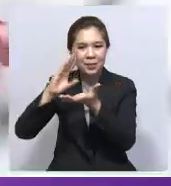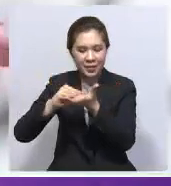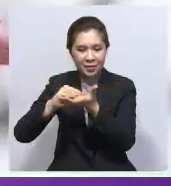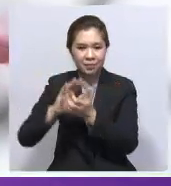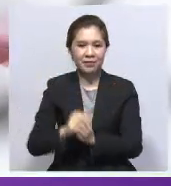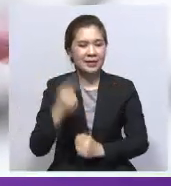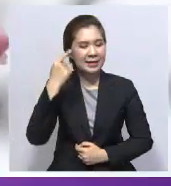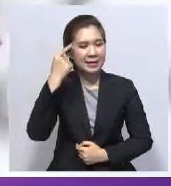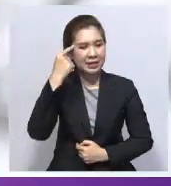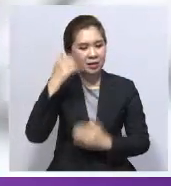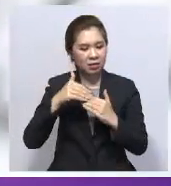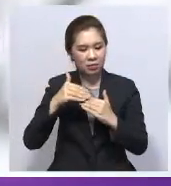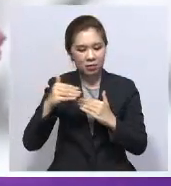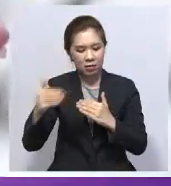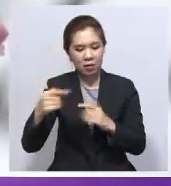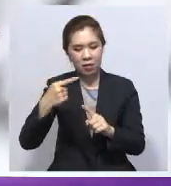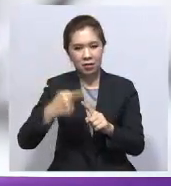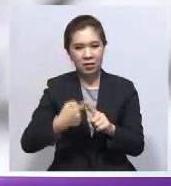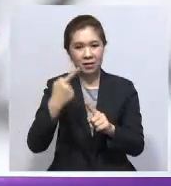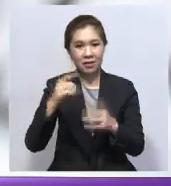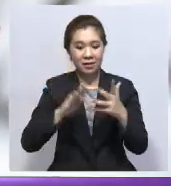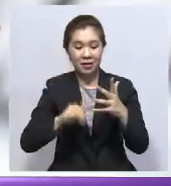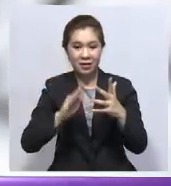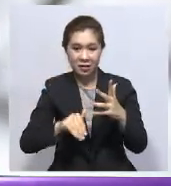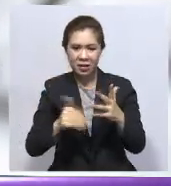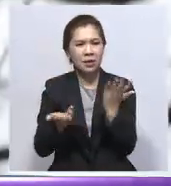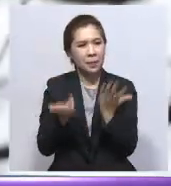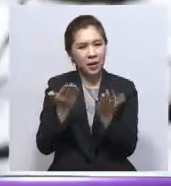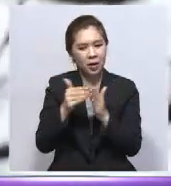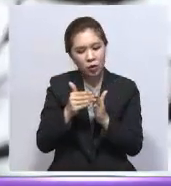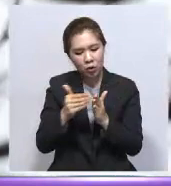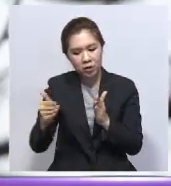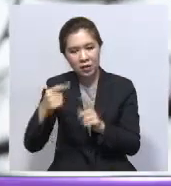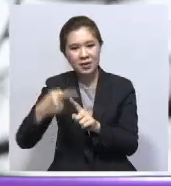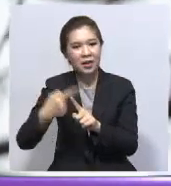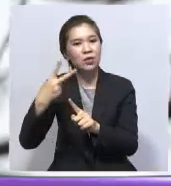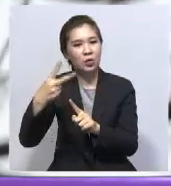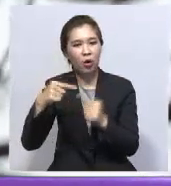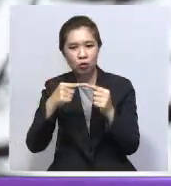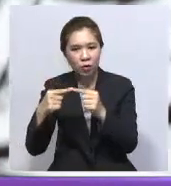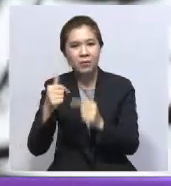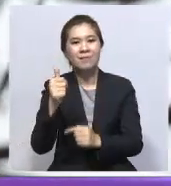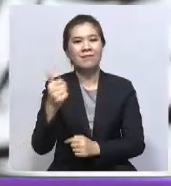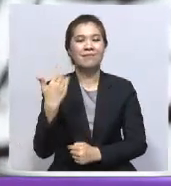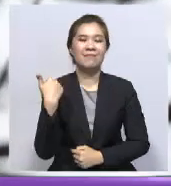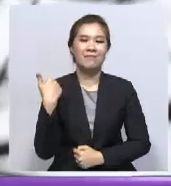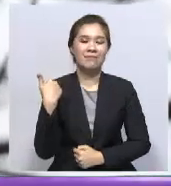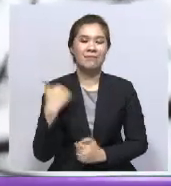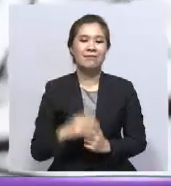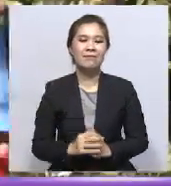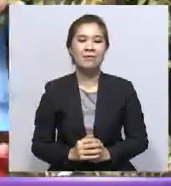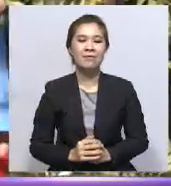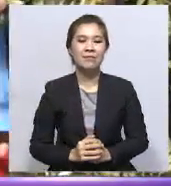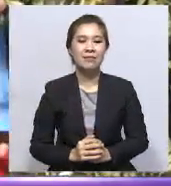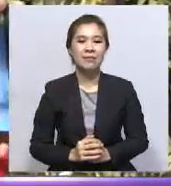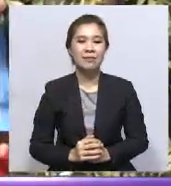าจะออกดอกบานจนถึงปลายเดือนมกราคมนี้หรือว่าอาจจะยาวไปจนถึงช่วงต้นเดือนกุมภาพันธ์ขณะ